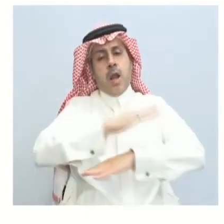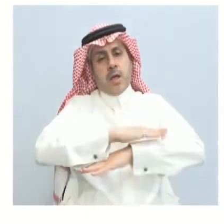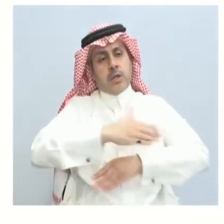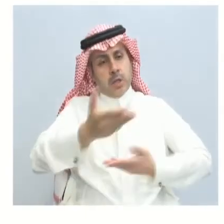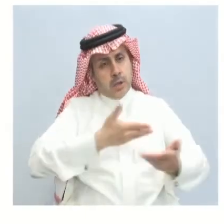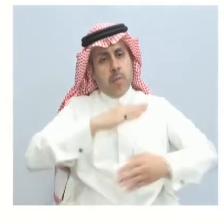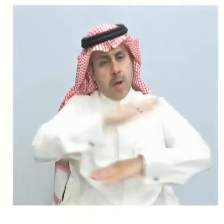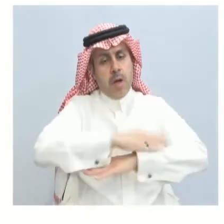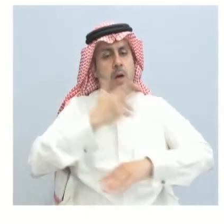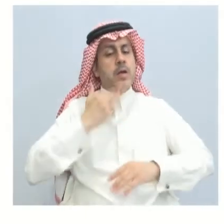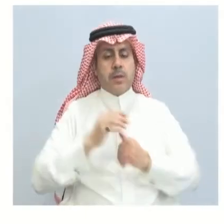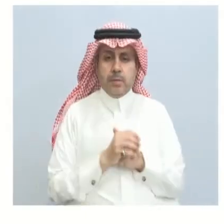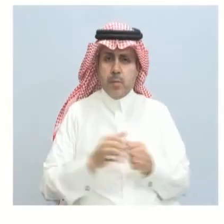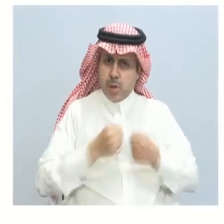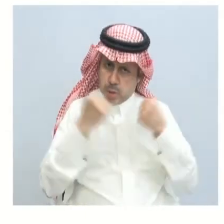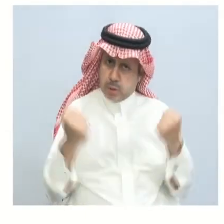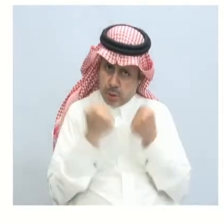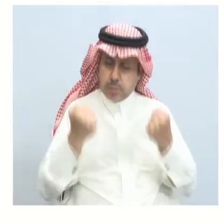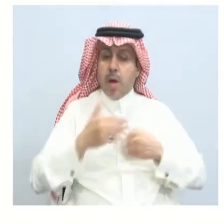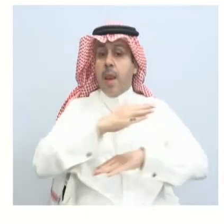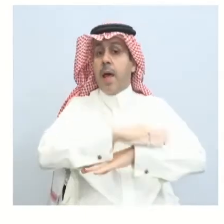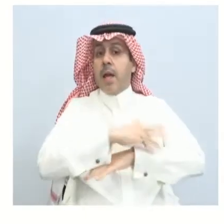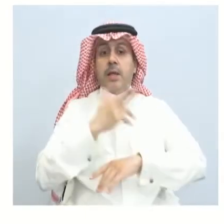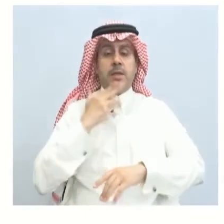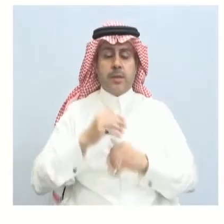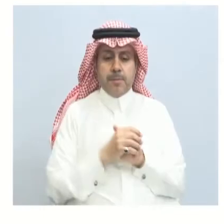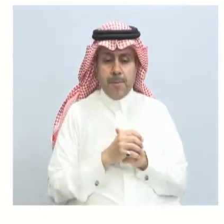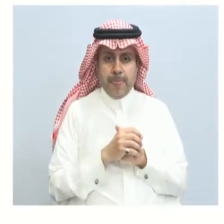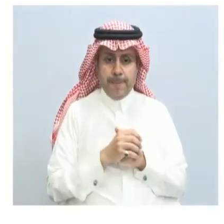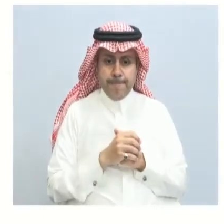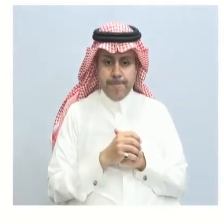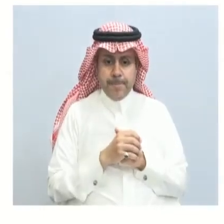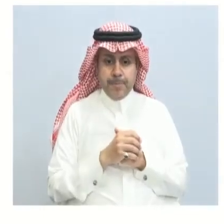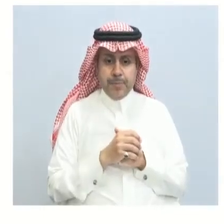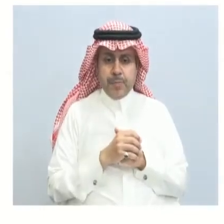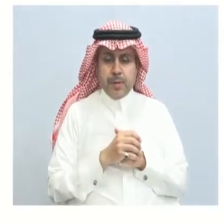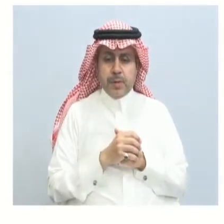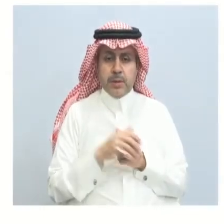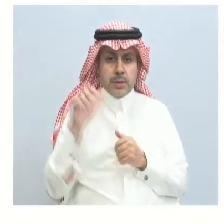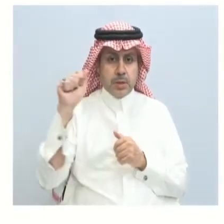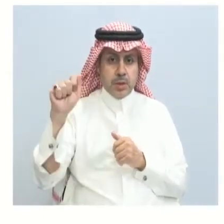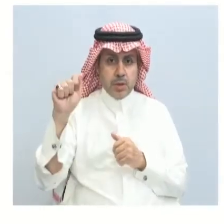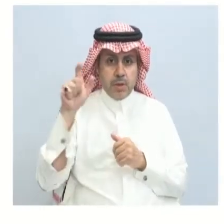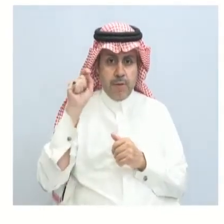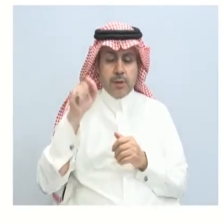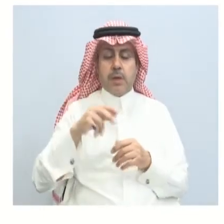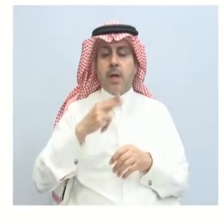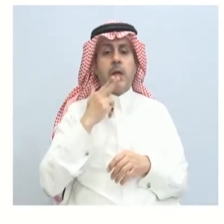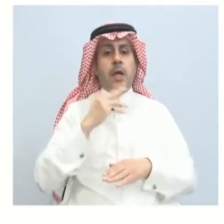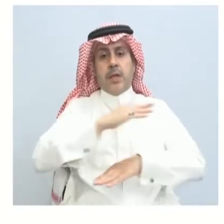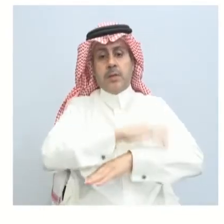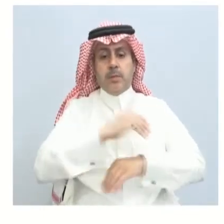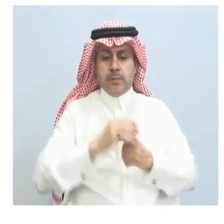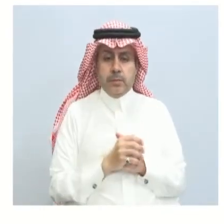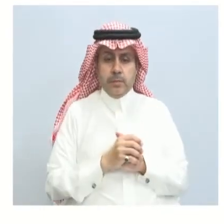الاخلاق الحسنه وليحرص عليها يجاهد نفسه في ان يتصف يتصف بها